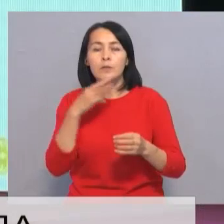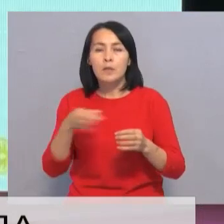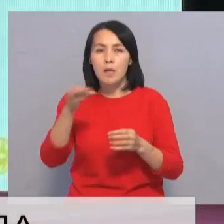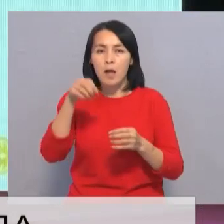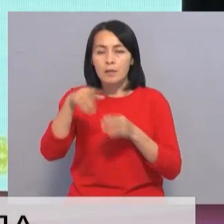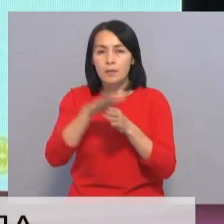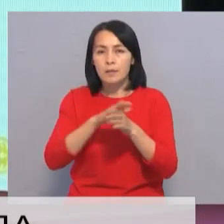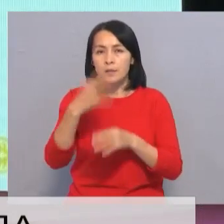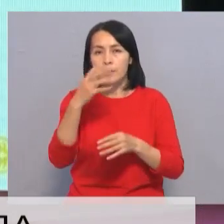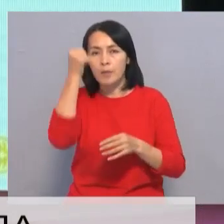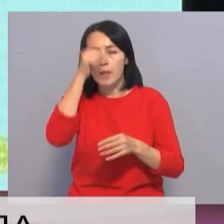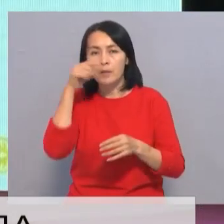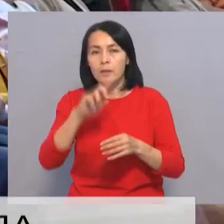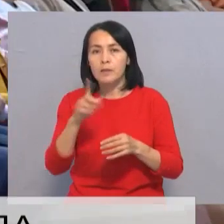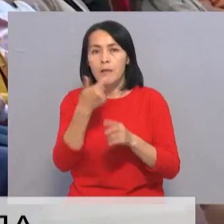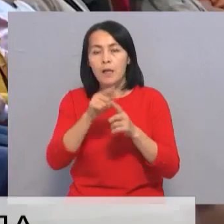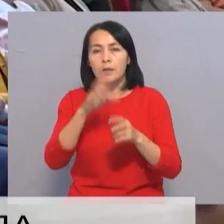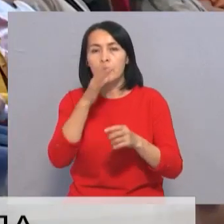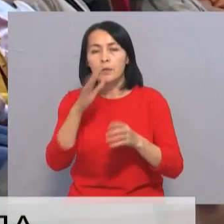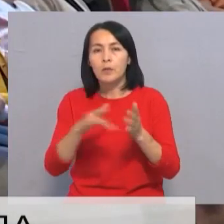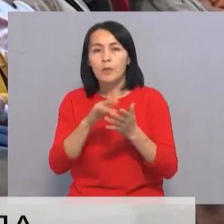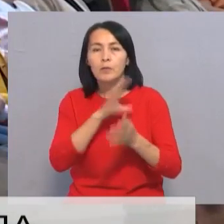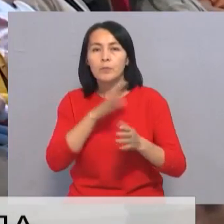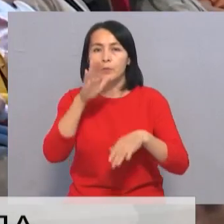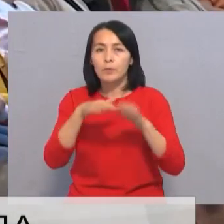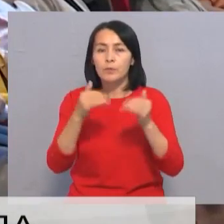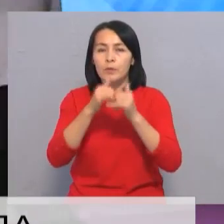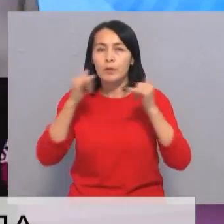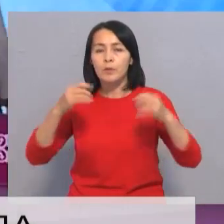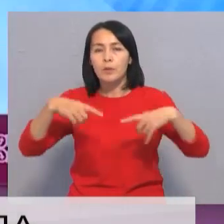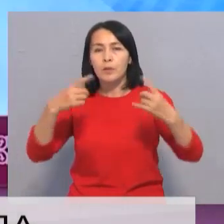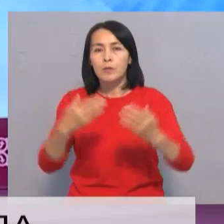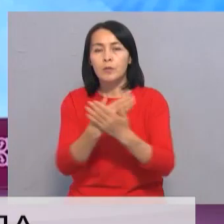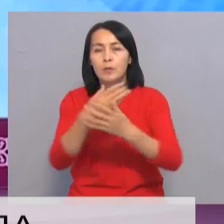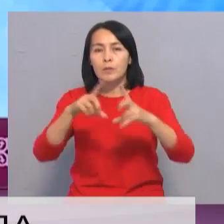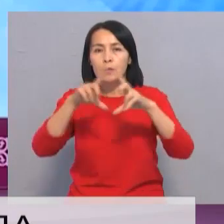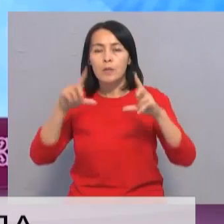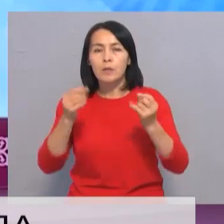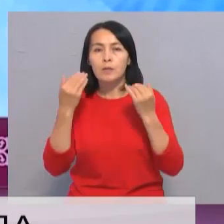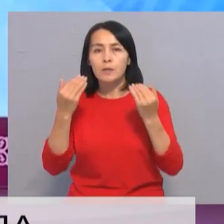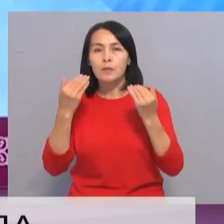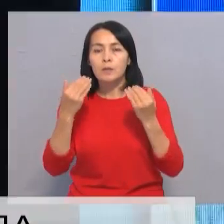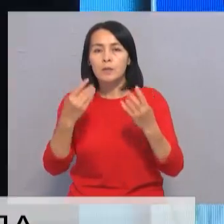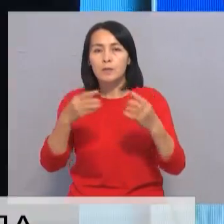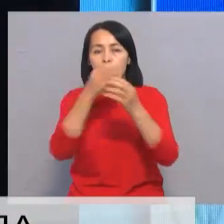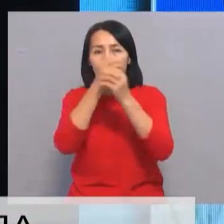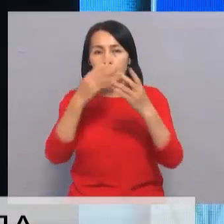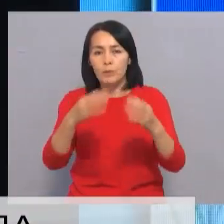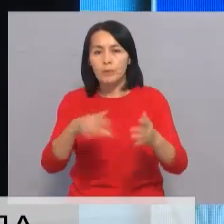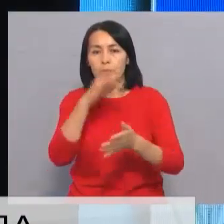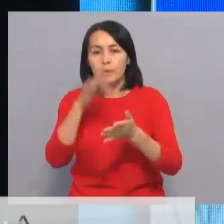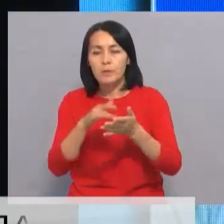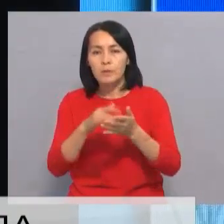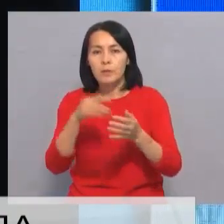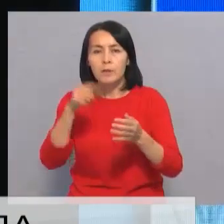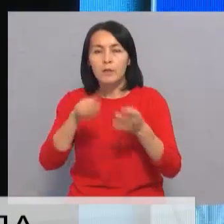области исполняется 5 лет. За это время город был благоустроен, построены современные здания и духовно-культурные центры.